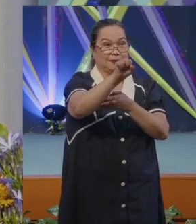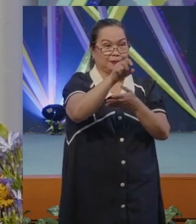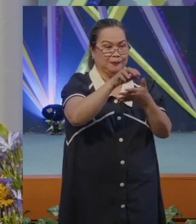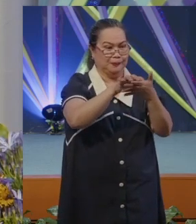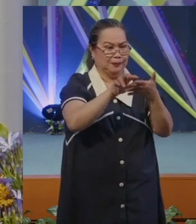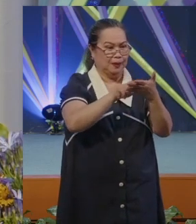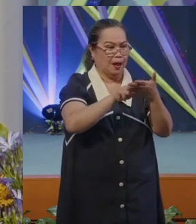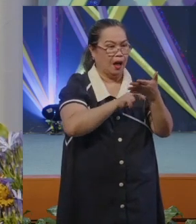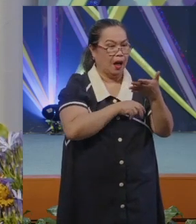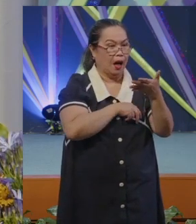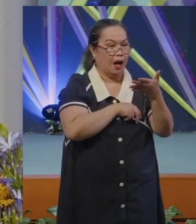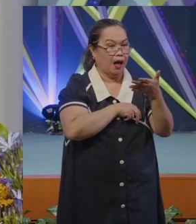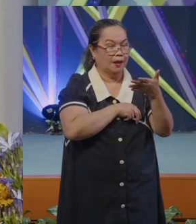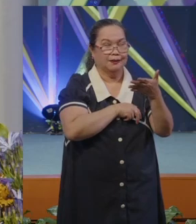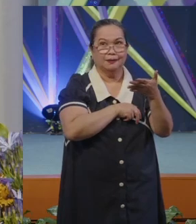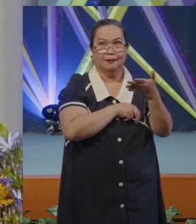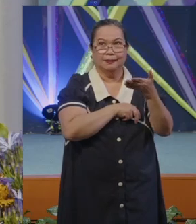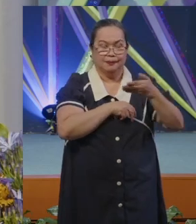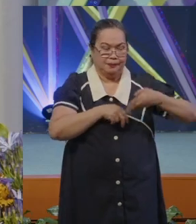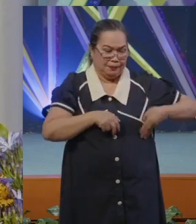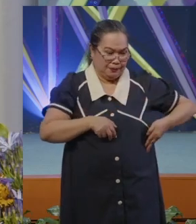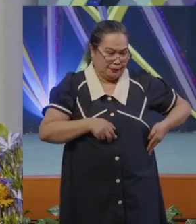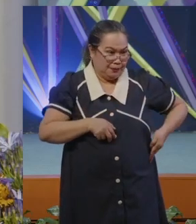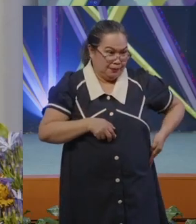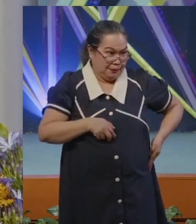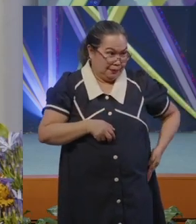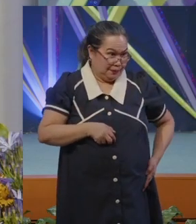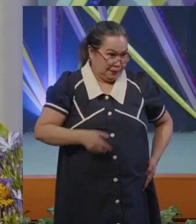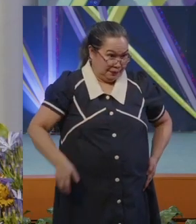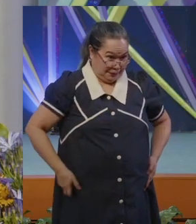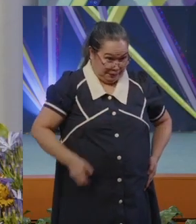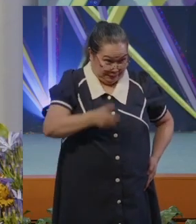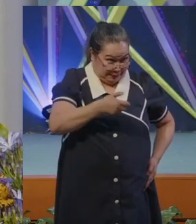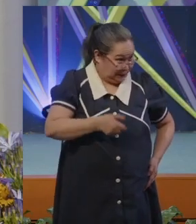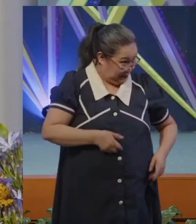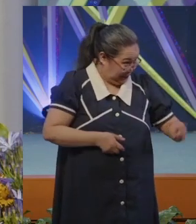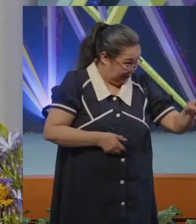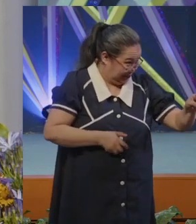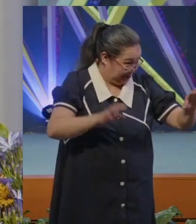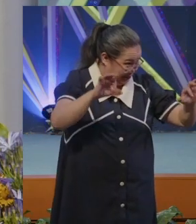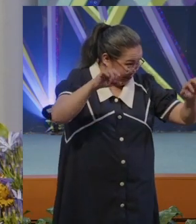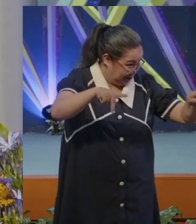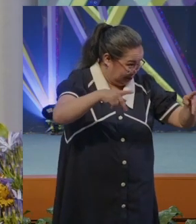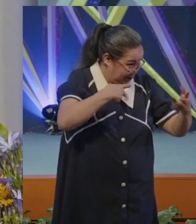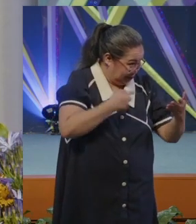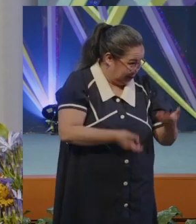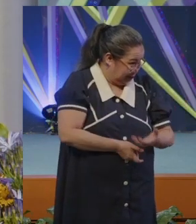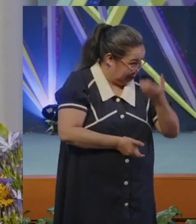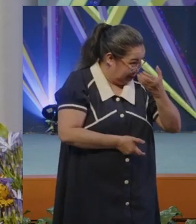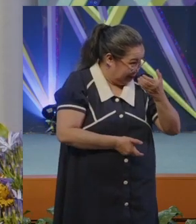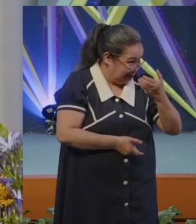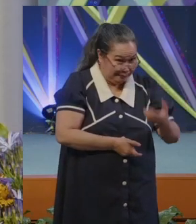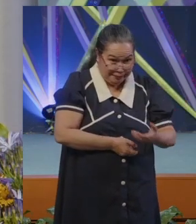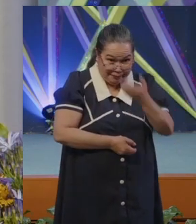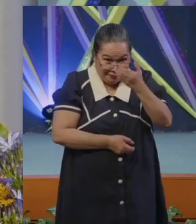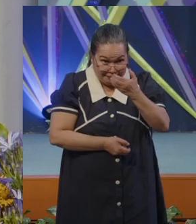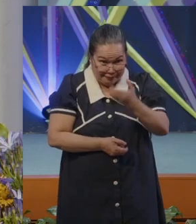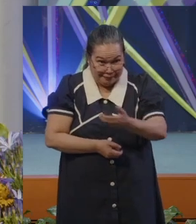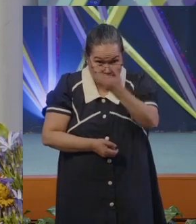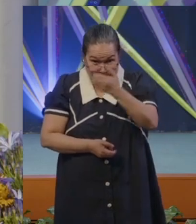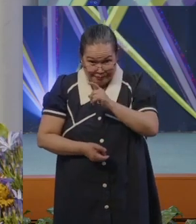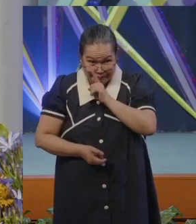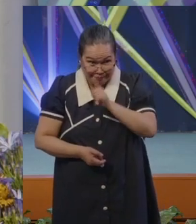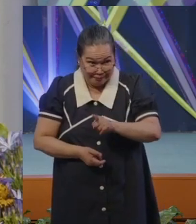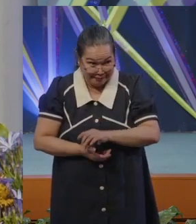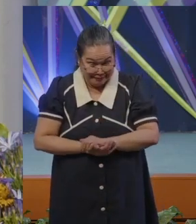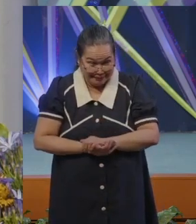bulsa ninyo. Total, hawak nyo palagi yung telepono nyo. Palagi kayo nakatitig sa phone nyo. Lagay nyo